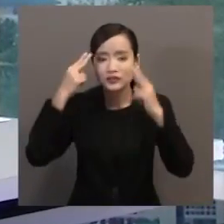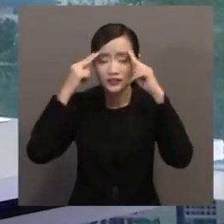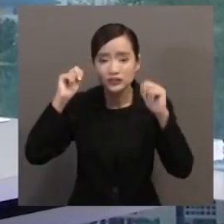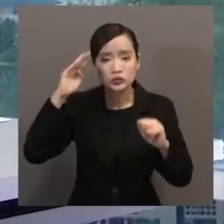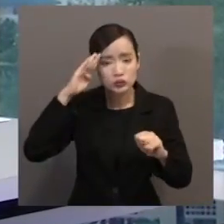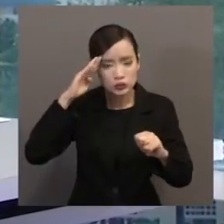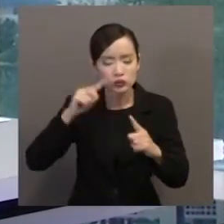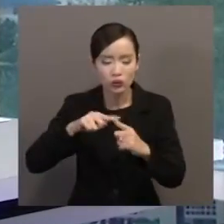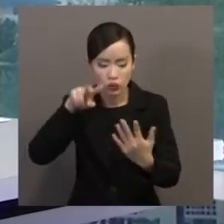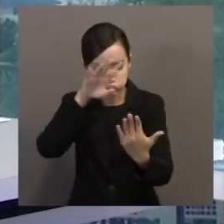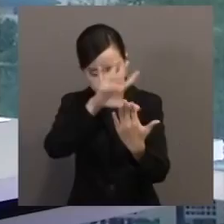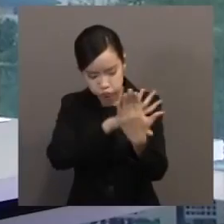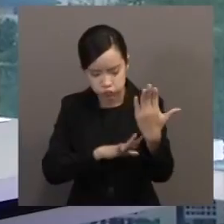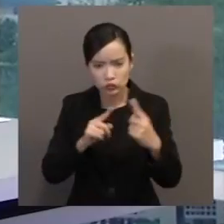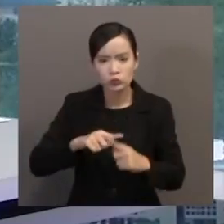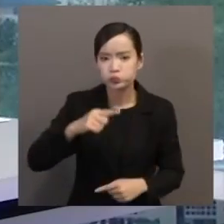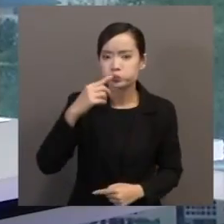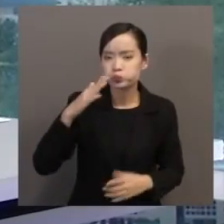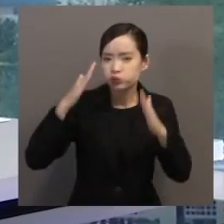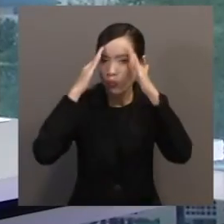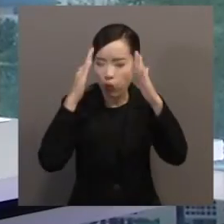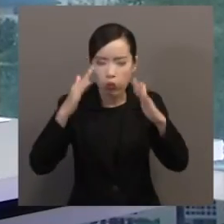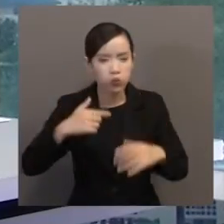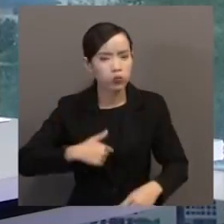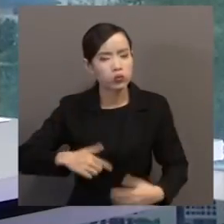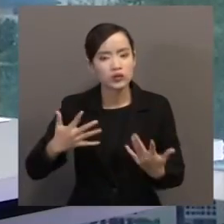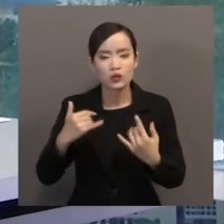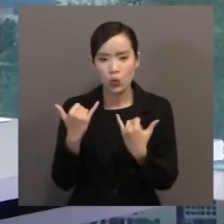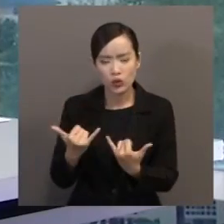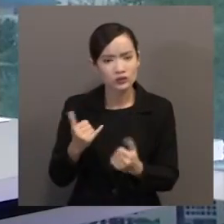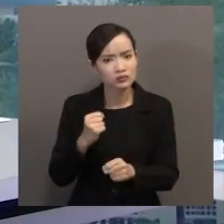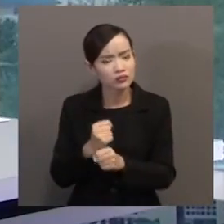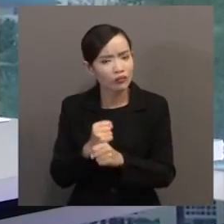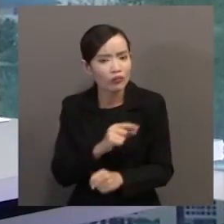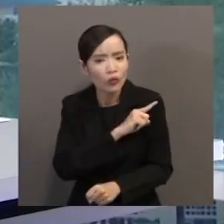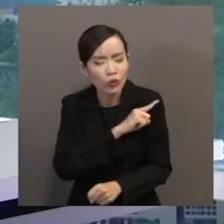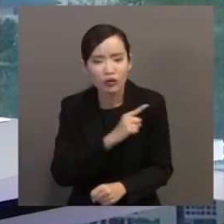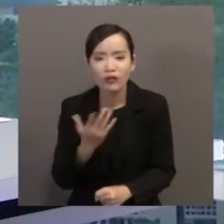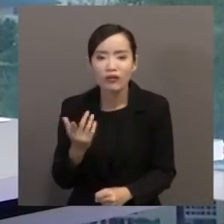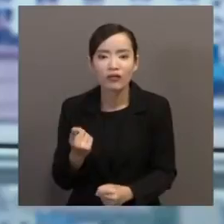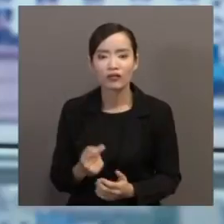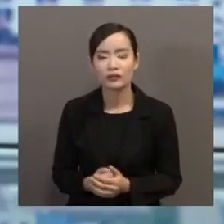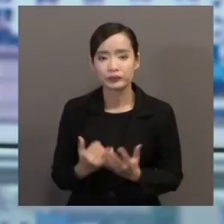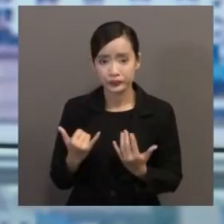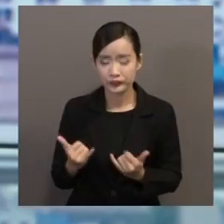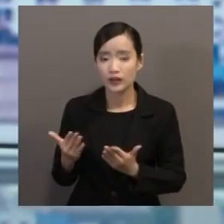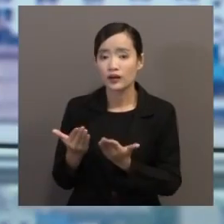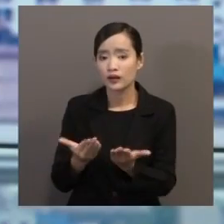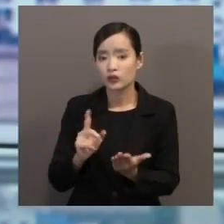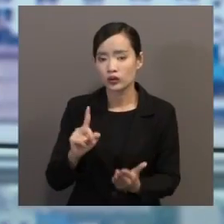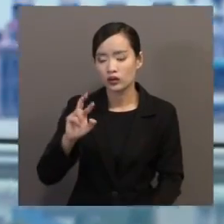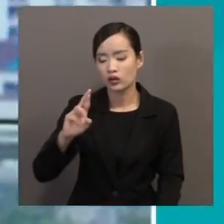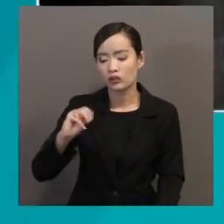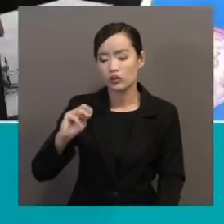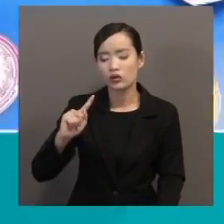ที่บริหารประเทศเป็นคนขึงขังจริงจังแต่ปรากฏวันนี้ลงมือทำลาบเป็ดด้วยตัวเองเลยค่ะแล้วก็เปิดโอกาสให้ทางรัฐมนตรีได้ชิมกัน